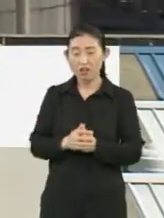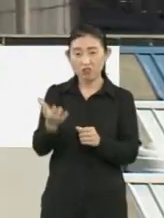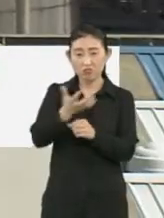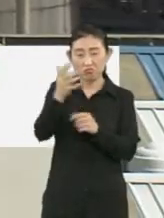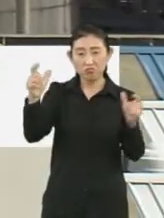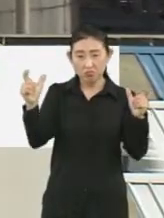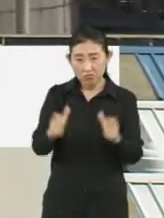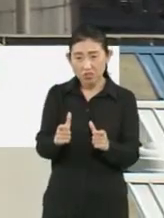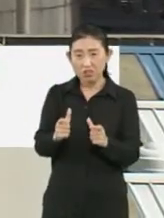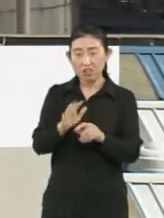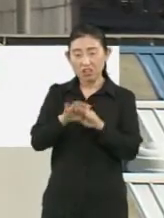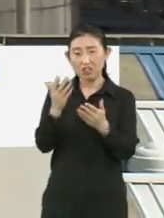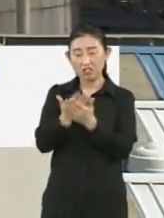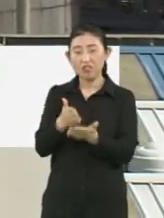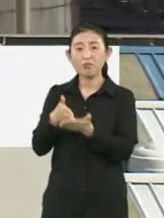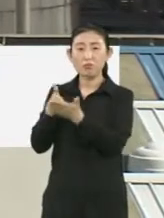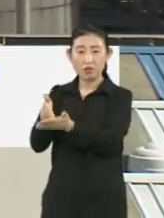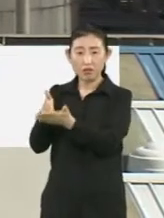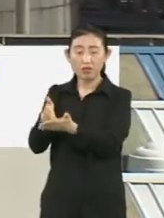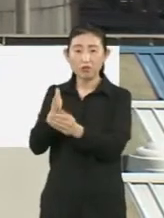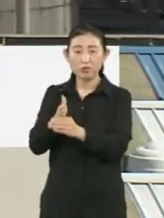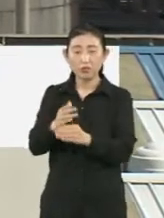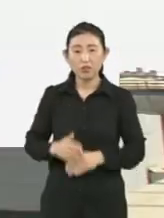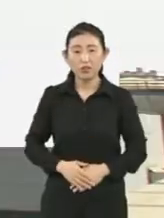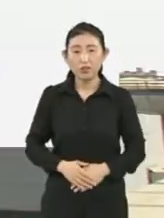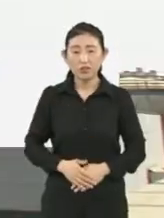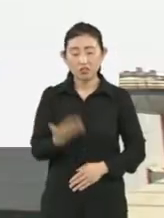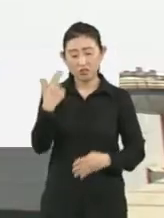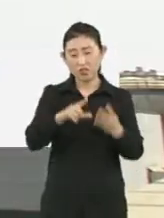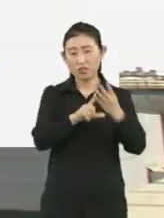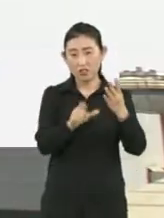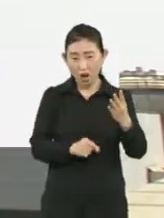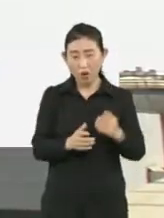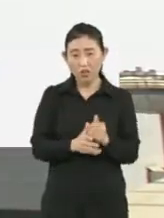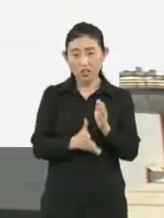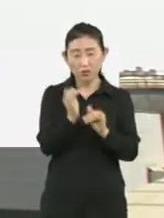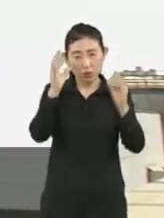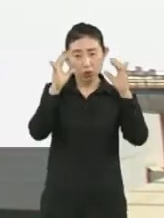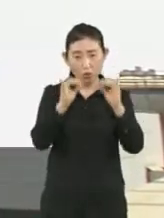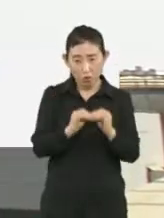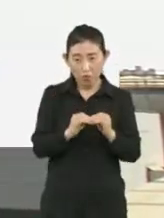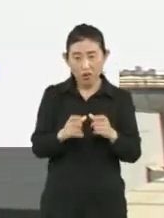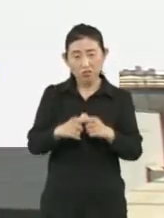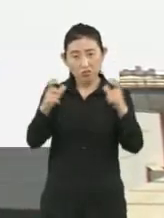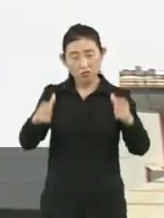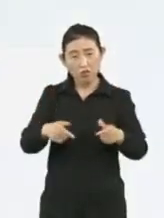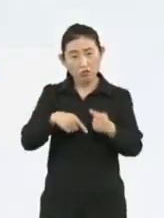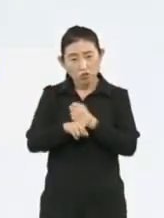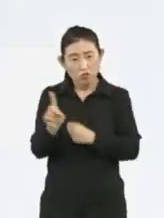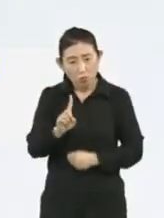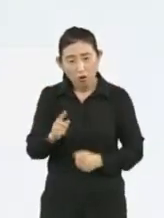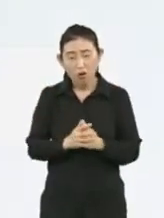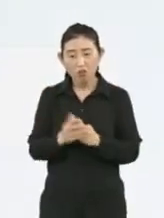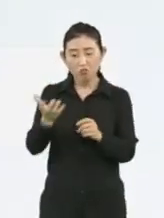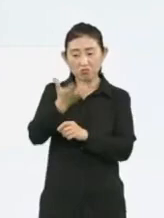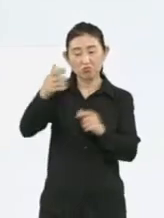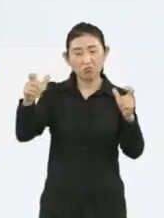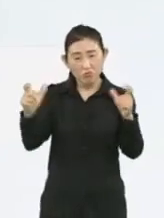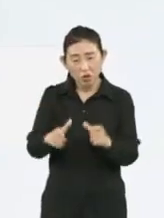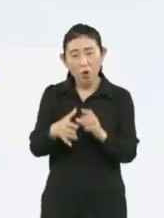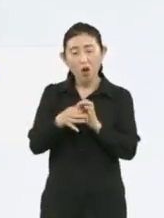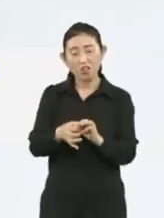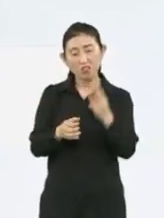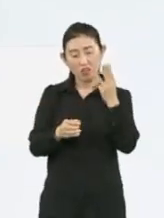온실가스 감축안 제시를 재차 요구했습니다. 허 시장은 4월에 시민 공감과 증설 이후 설명, 온실가스 감축